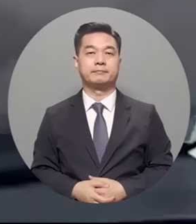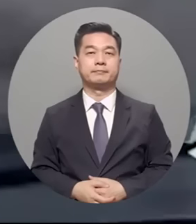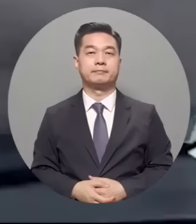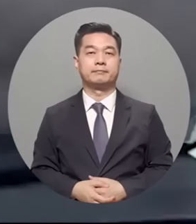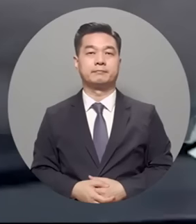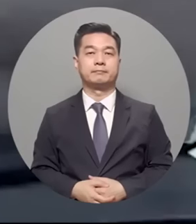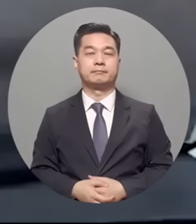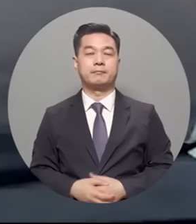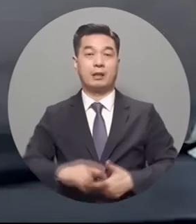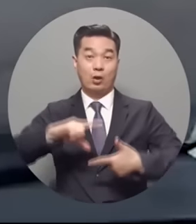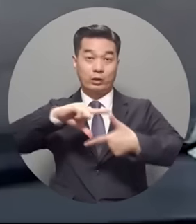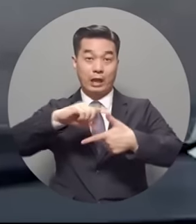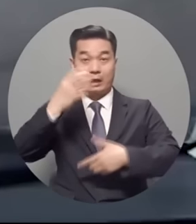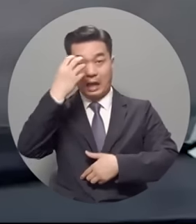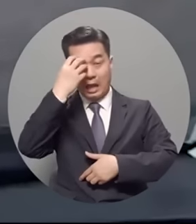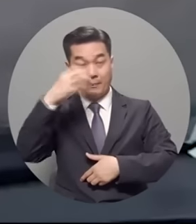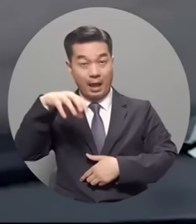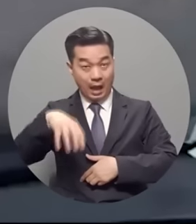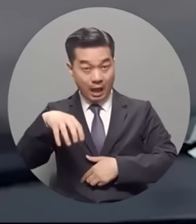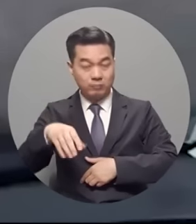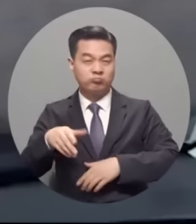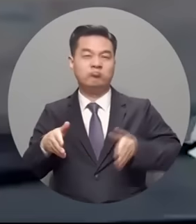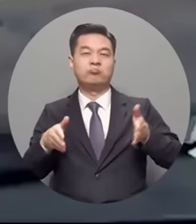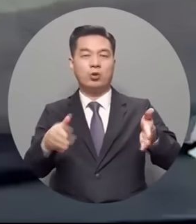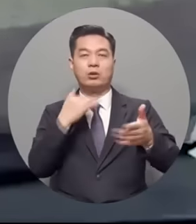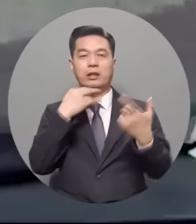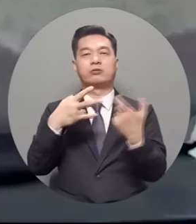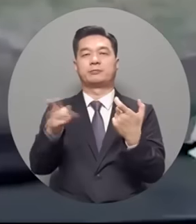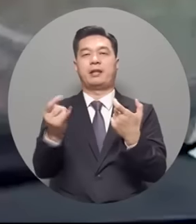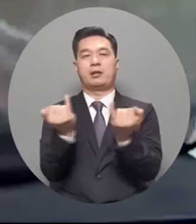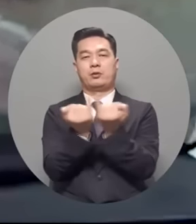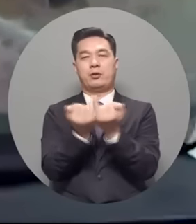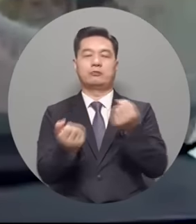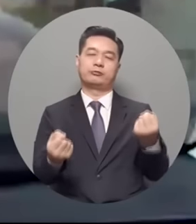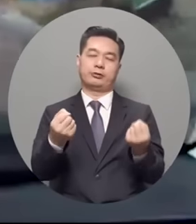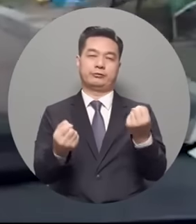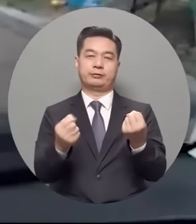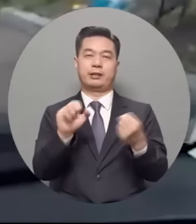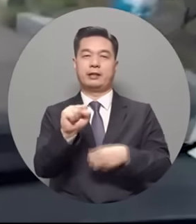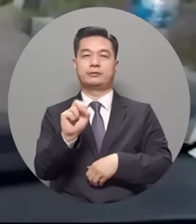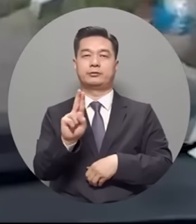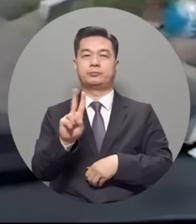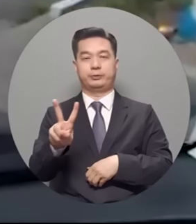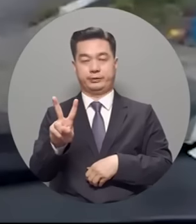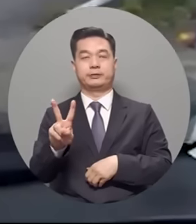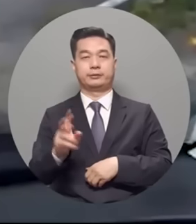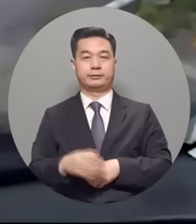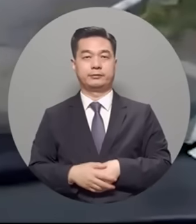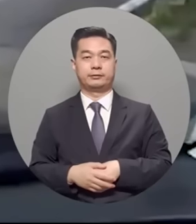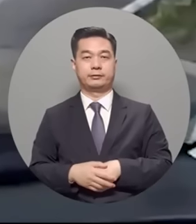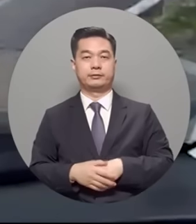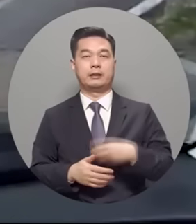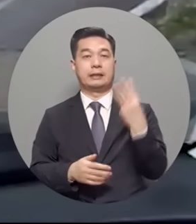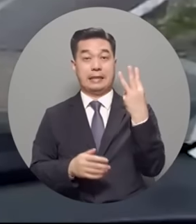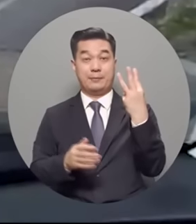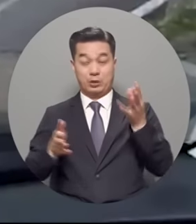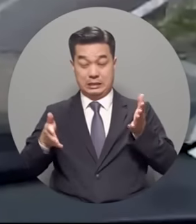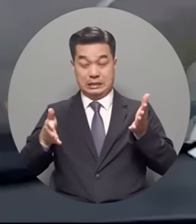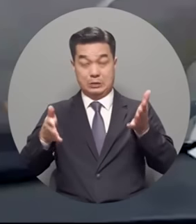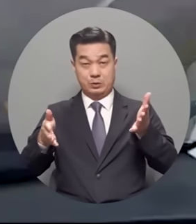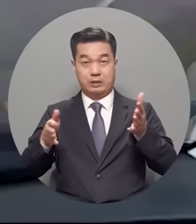경남 함안의 한 도로. 60대 여성 운전자가 몰고 있던 SUV 차량이 삼거리에서 신호에 걸려